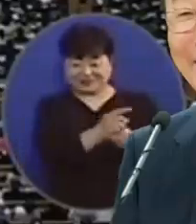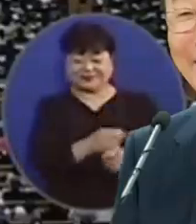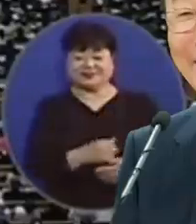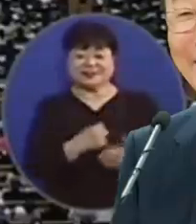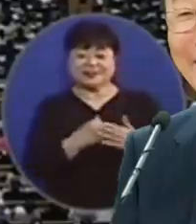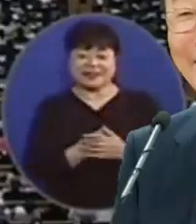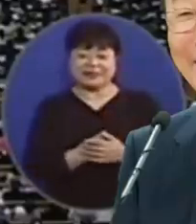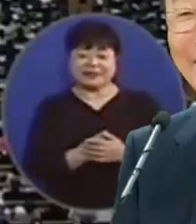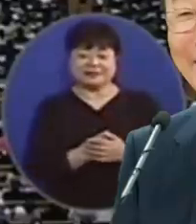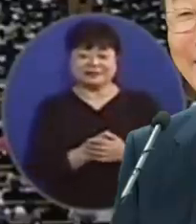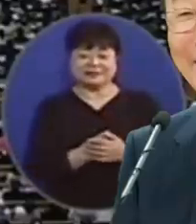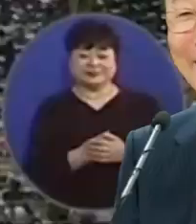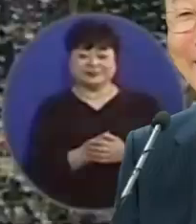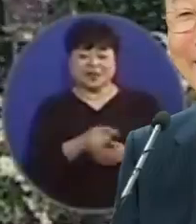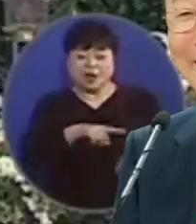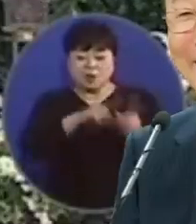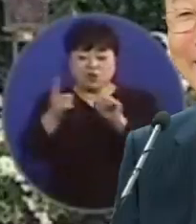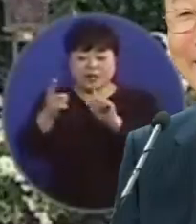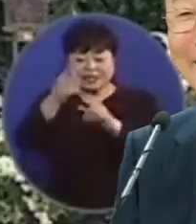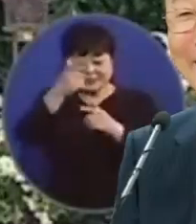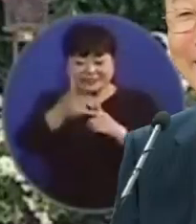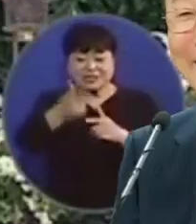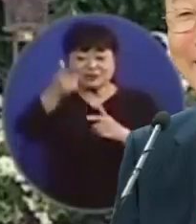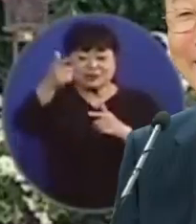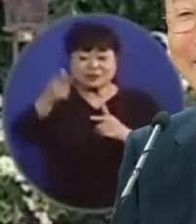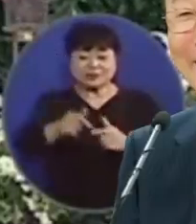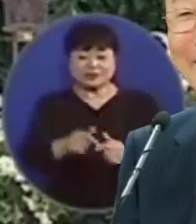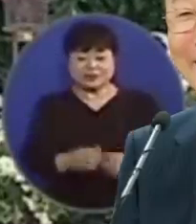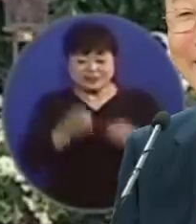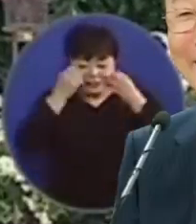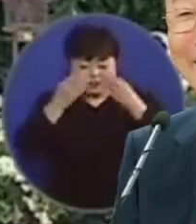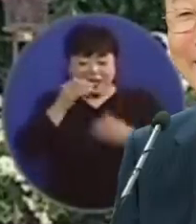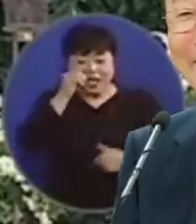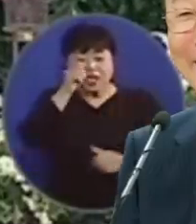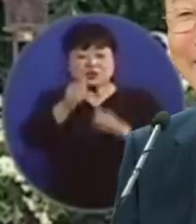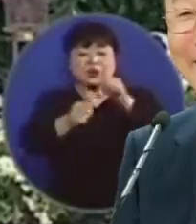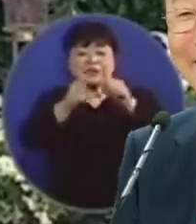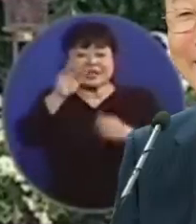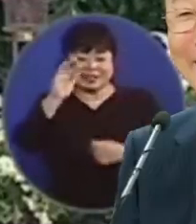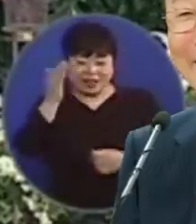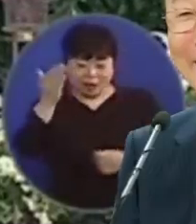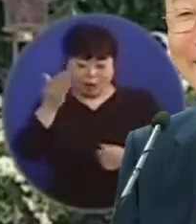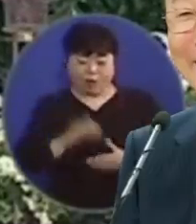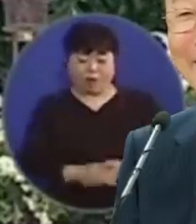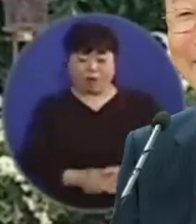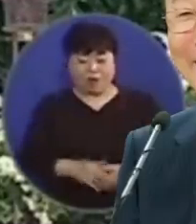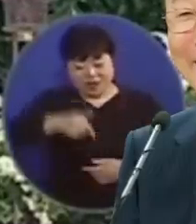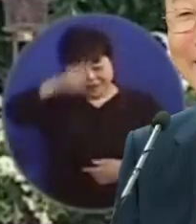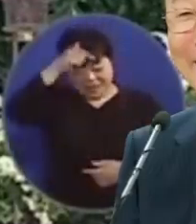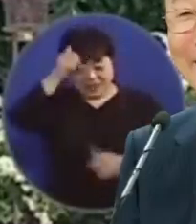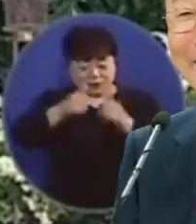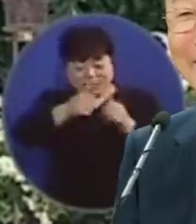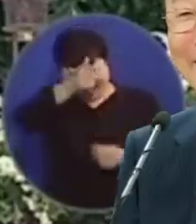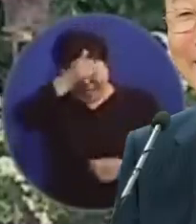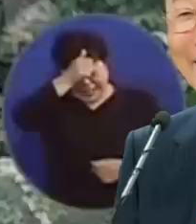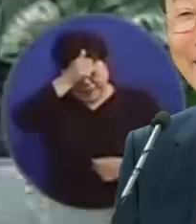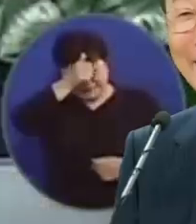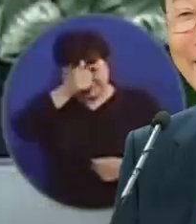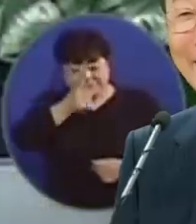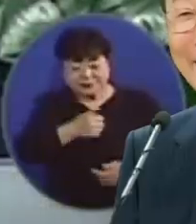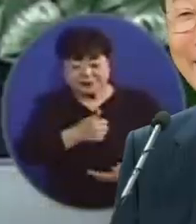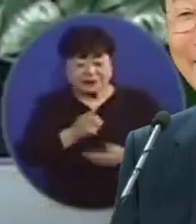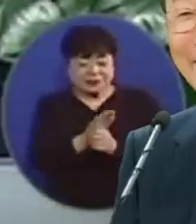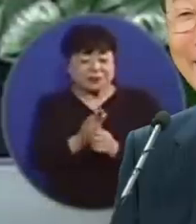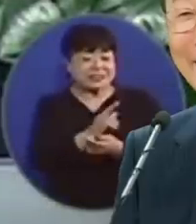그러므로 부활하신 예수님은 이제 우리의 새 조상이 되십니다. 우리는 옛 조상 아담을